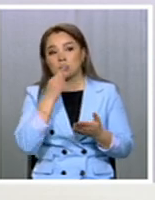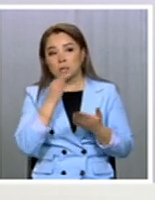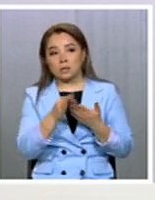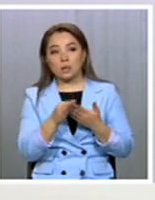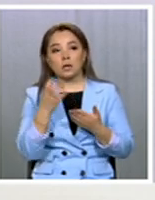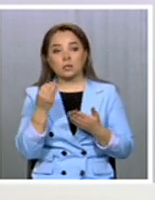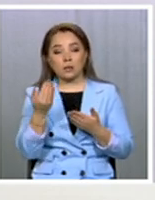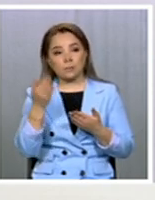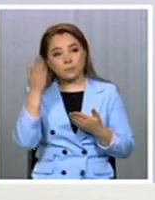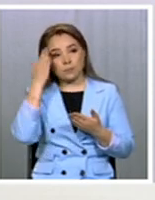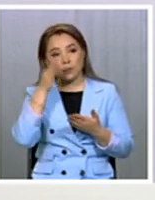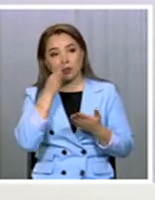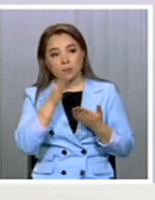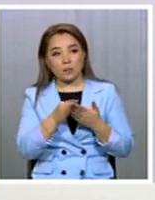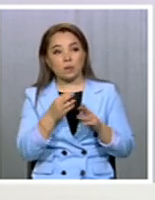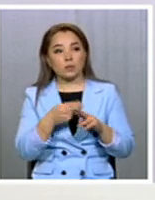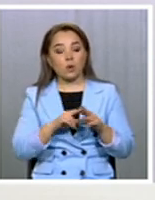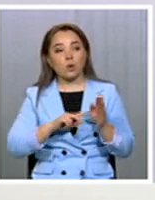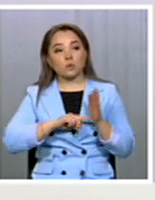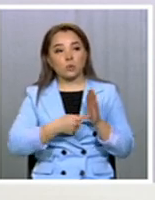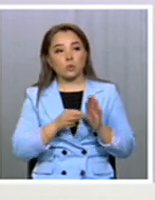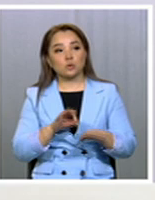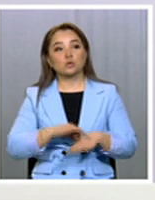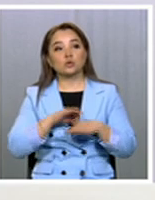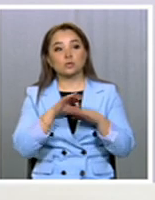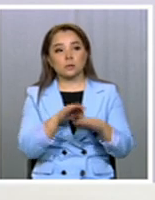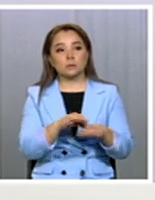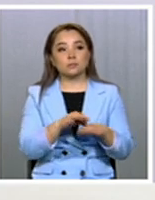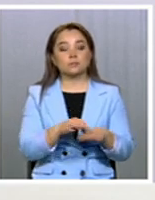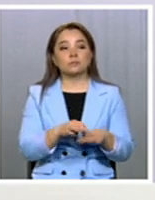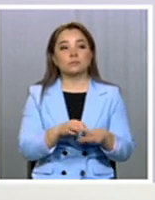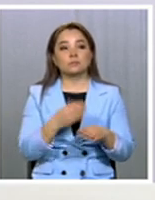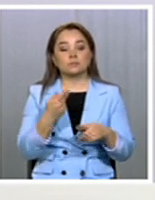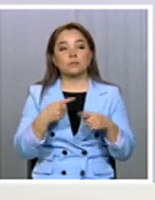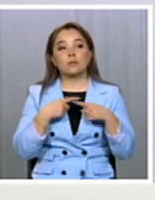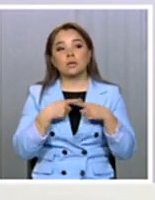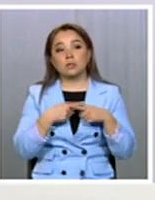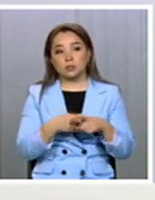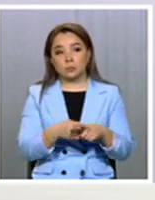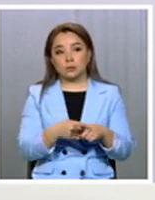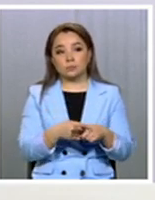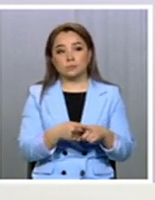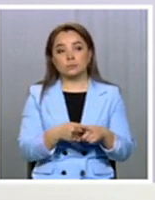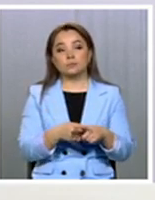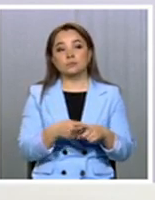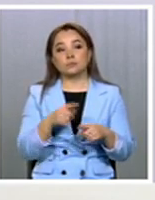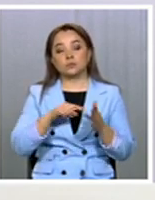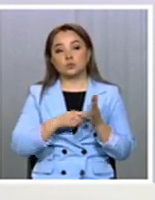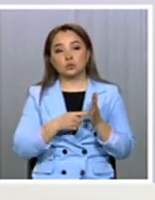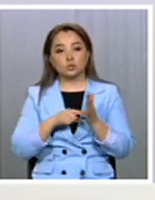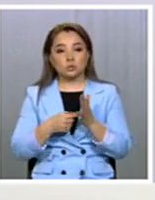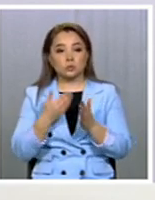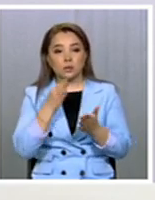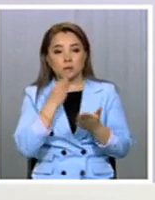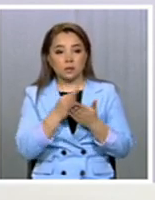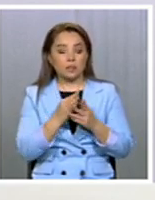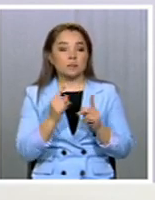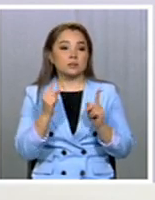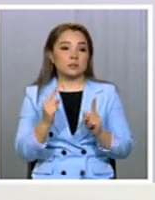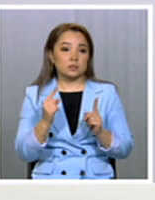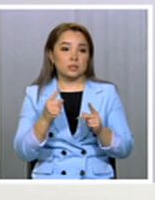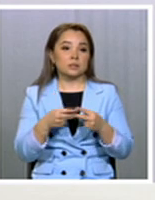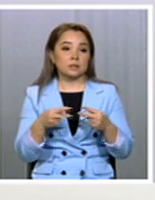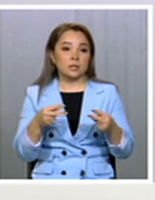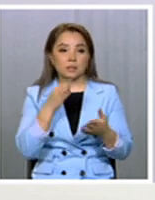бір қасиеті осы нүктеден жүргізілген жанамалардың жанасу нүктесіне дейінгі кесінділері тең